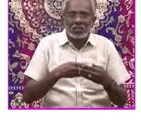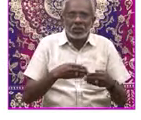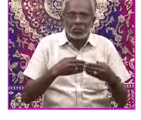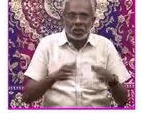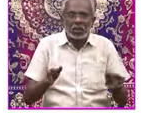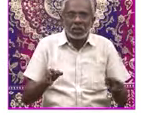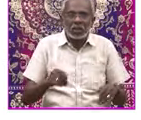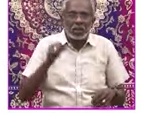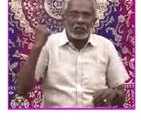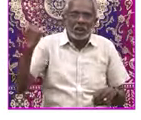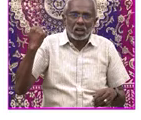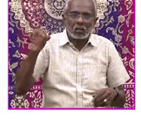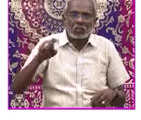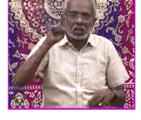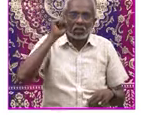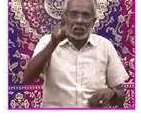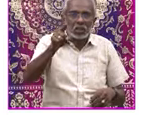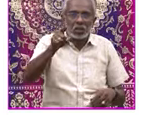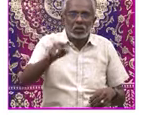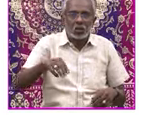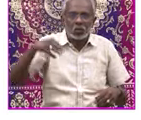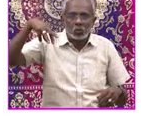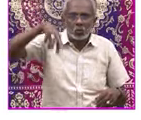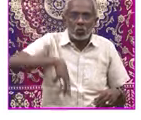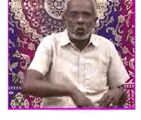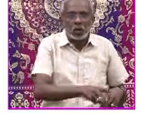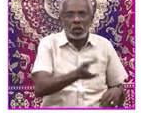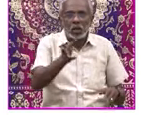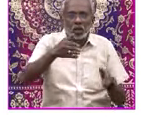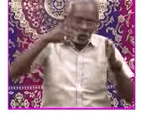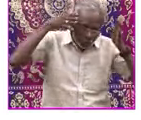விடுபடை வேழம் என்றிருள் முழைகள்